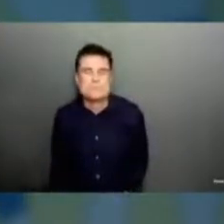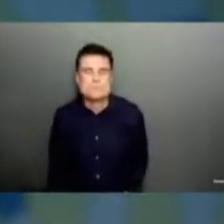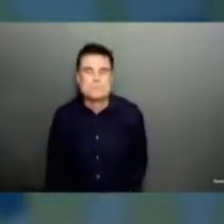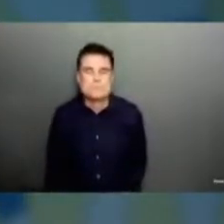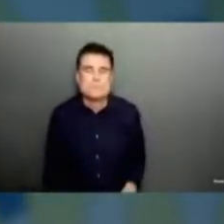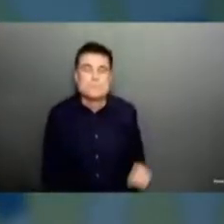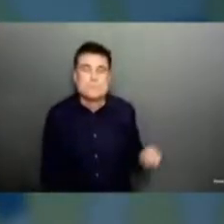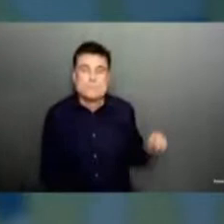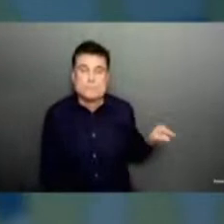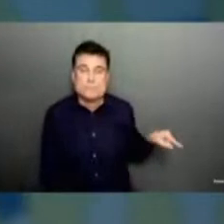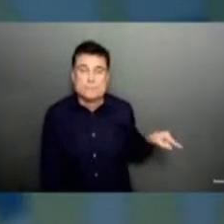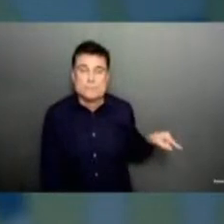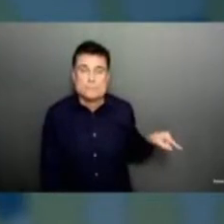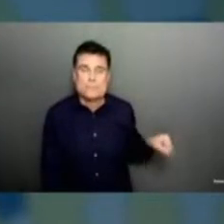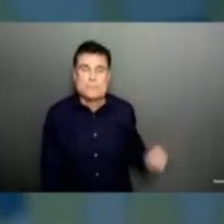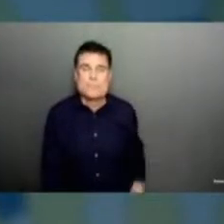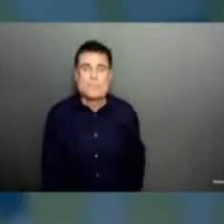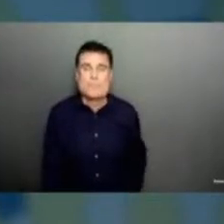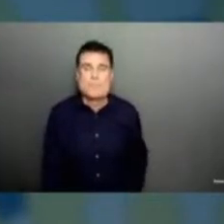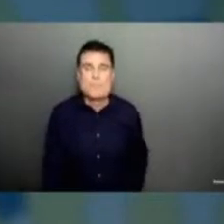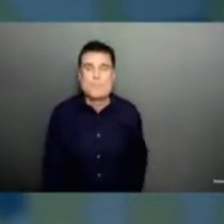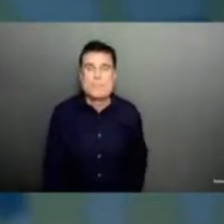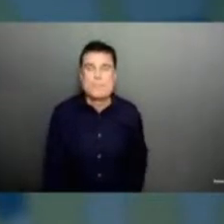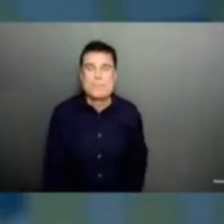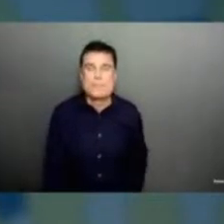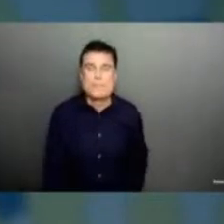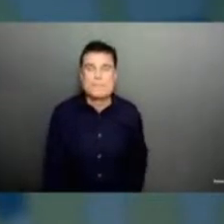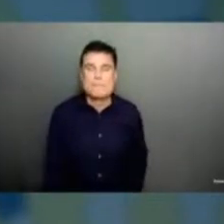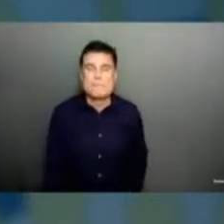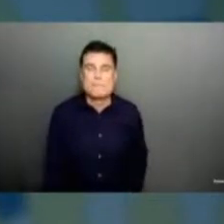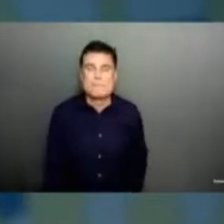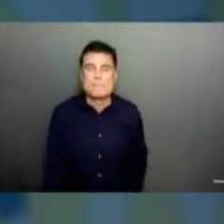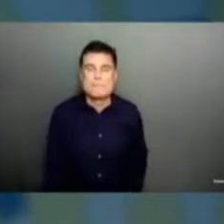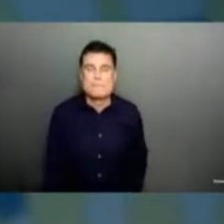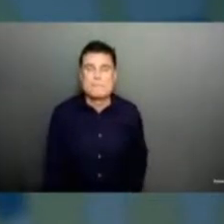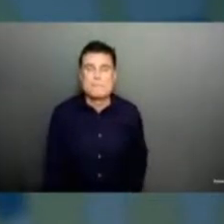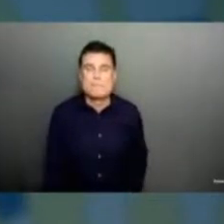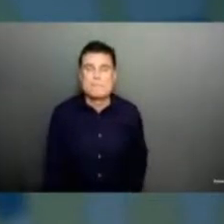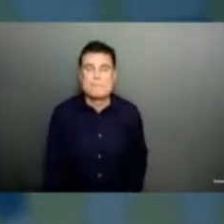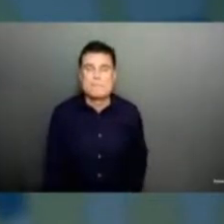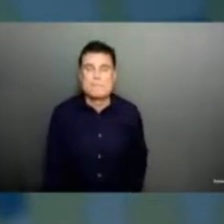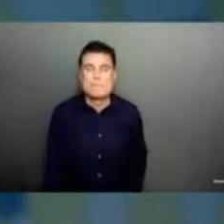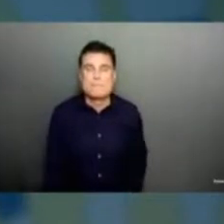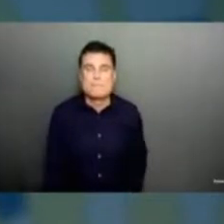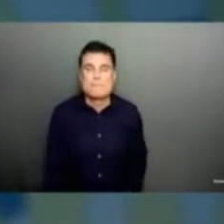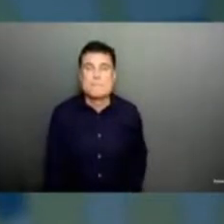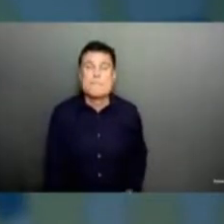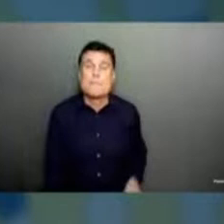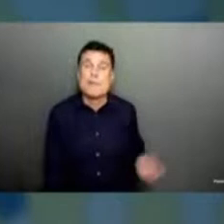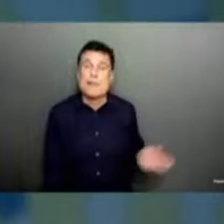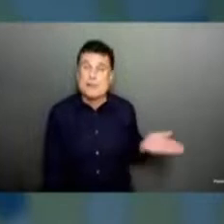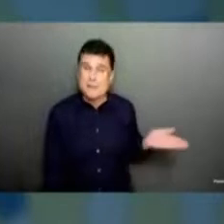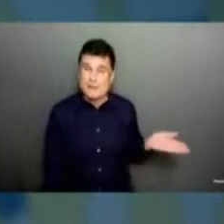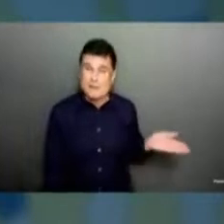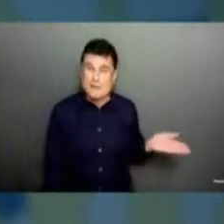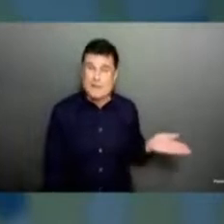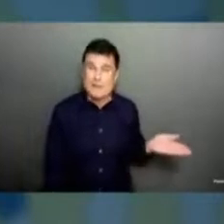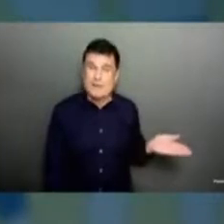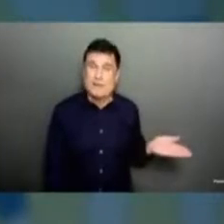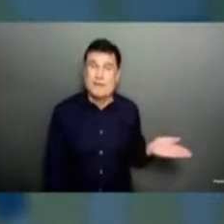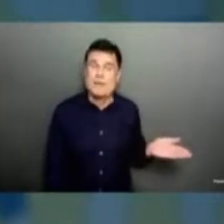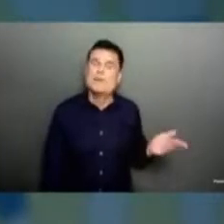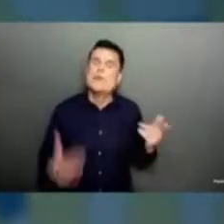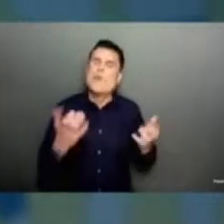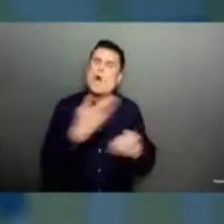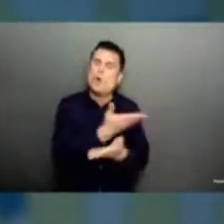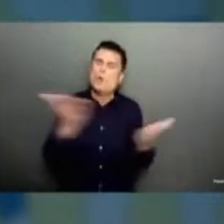look at is around 根据 the 模型分析今后的 scenarios 趋 of 势 where we've been 啊，现在 and 预 where 测 we 到1 might 月 be 份和2 in 月 the 份 future.